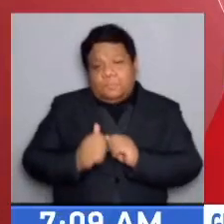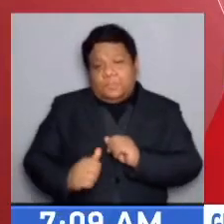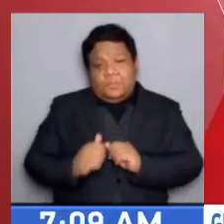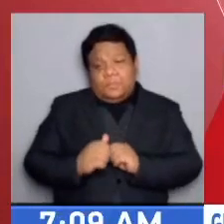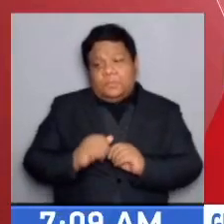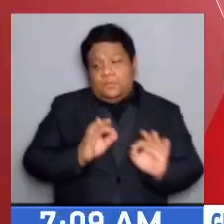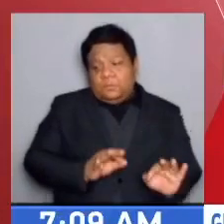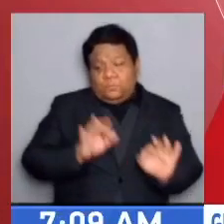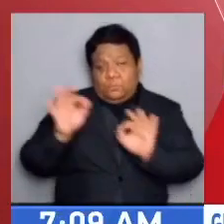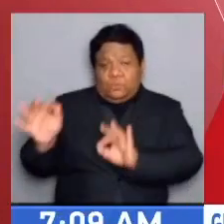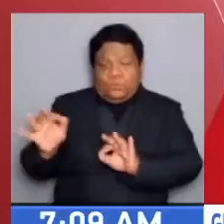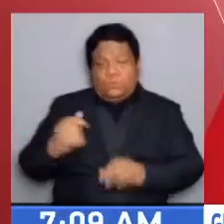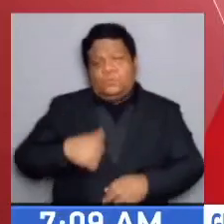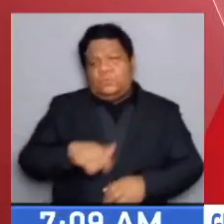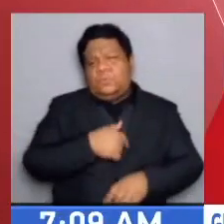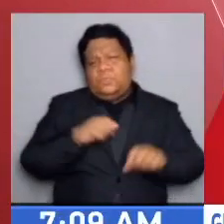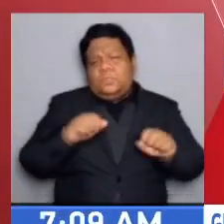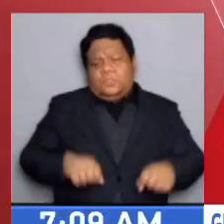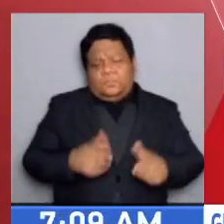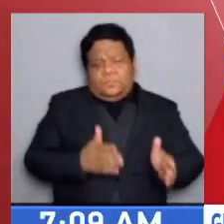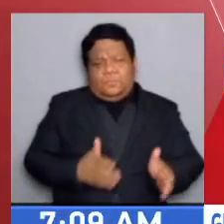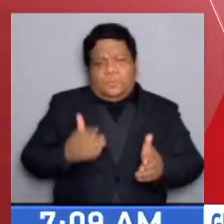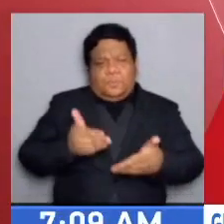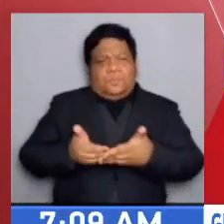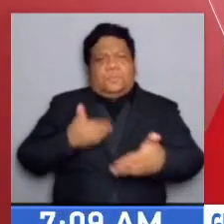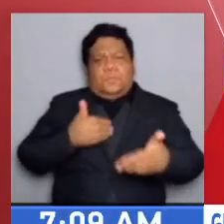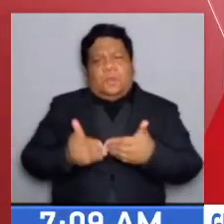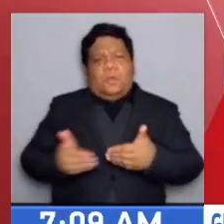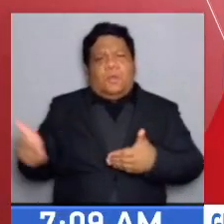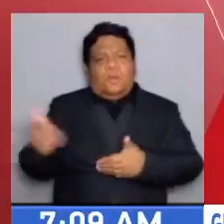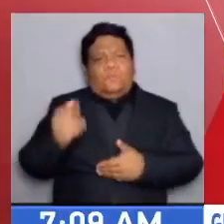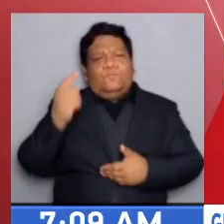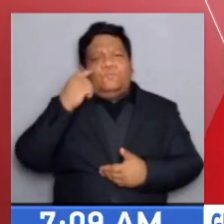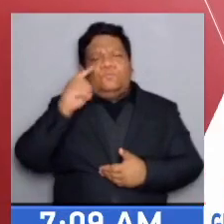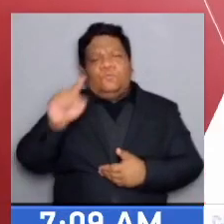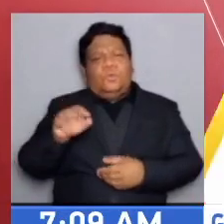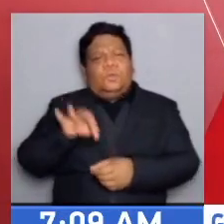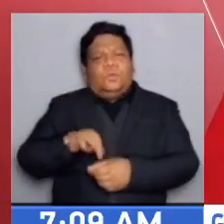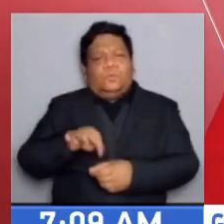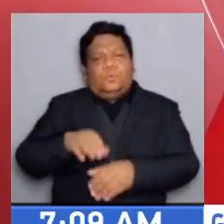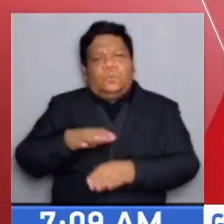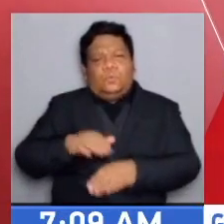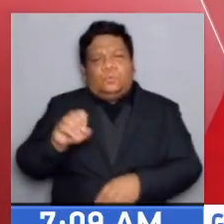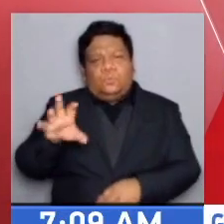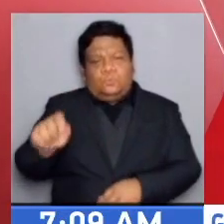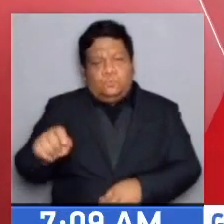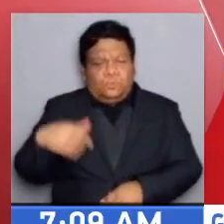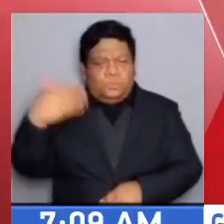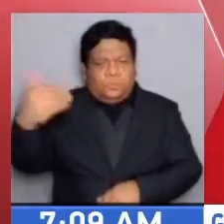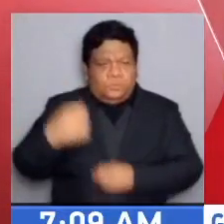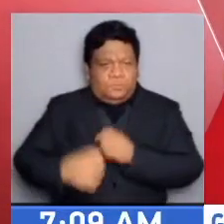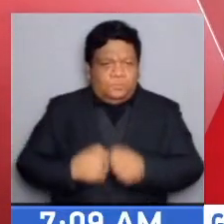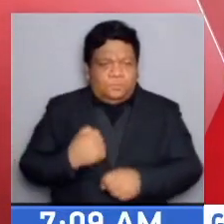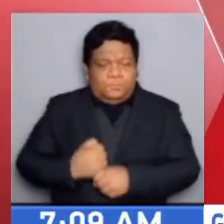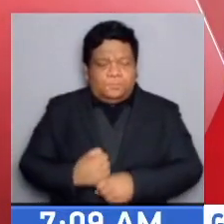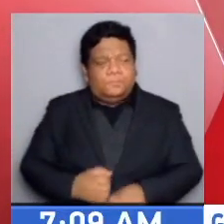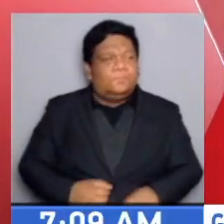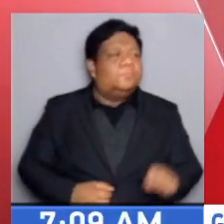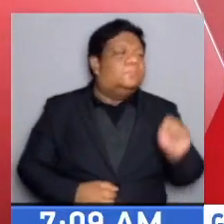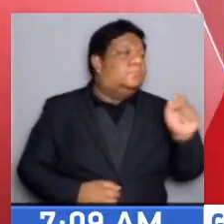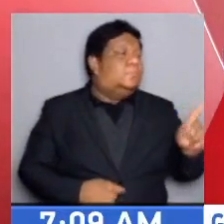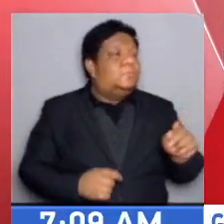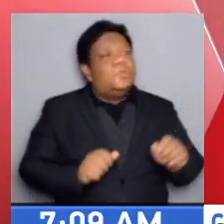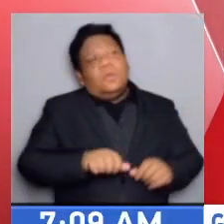kami mag-prepare ngayon pa lamang para sa election na i-reset po. Opposite scenario lang, Chair. Ano naman kaya ang